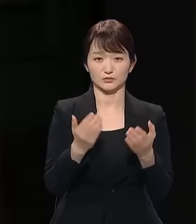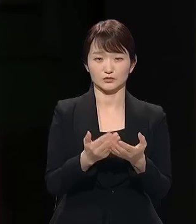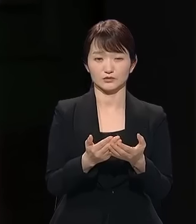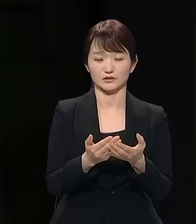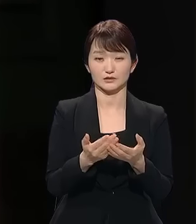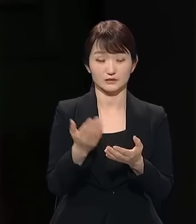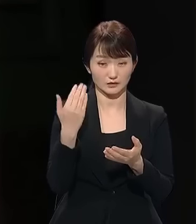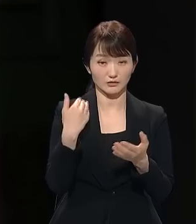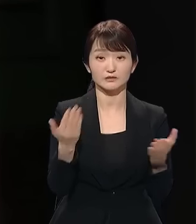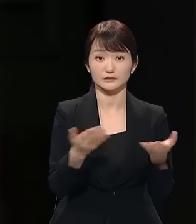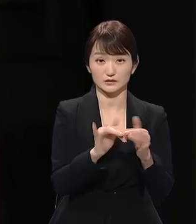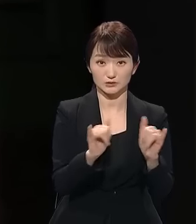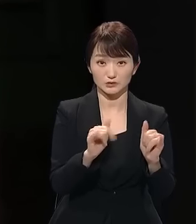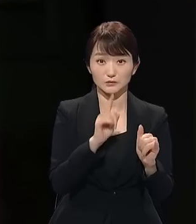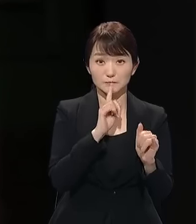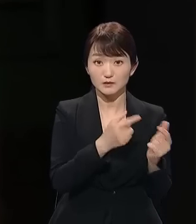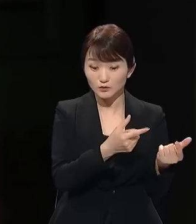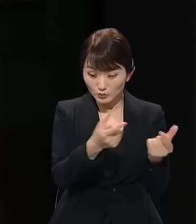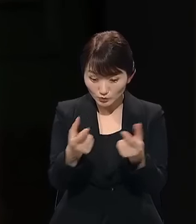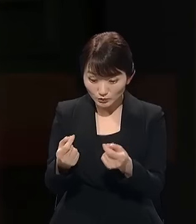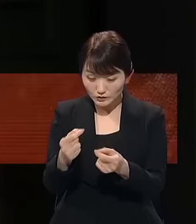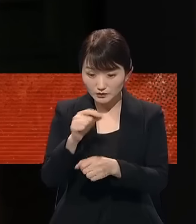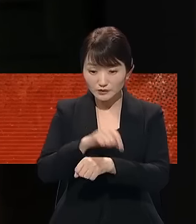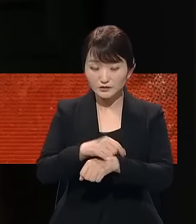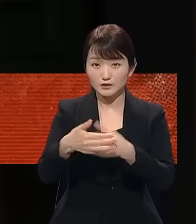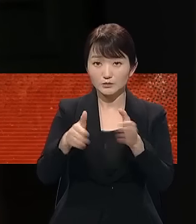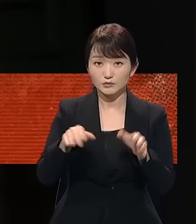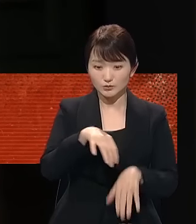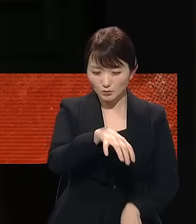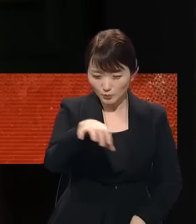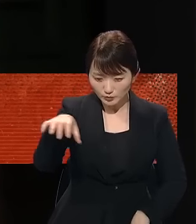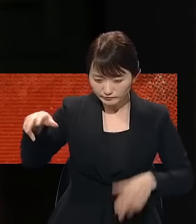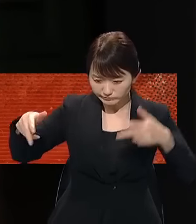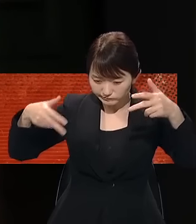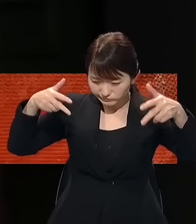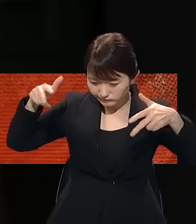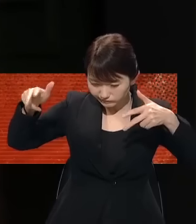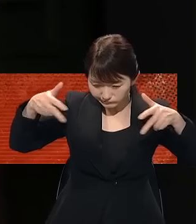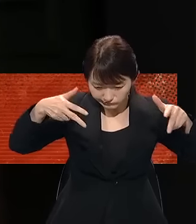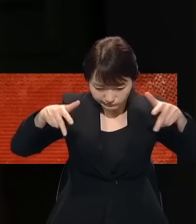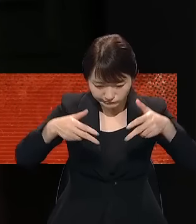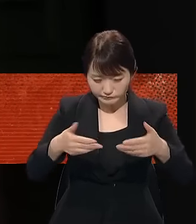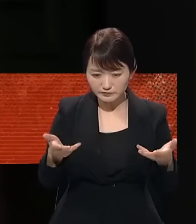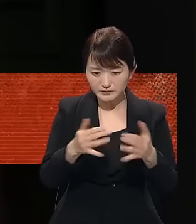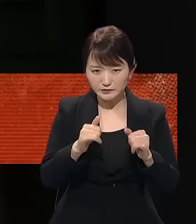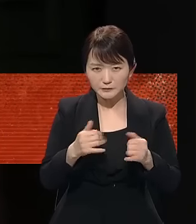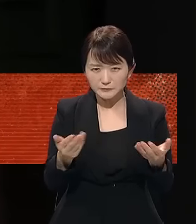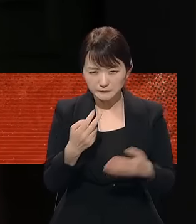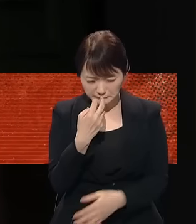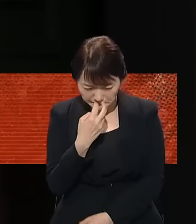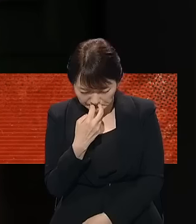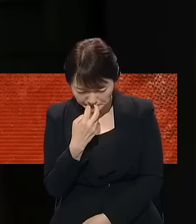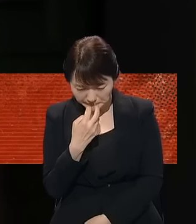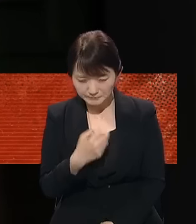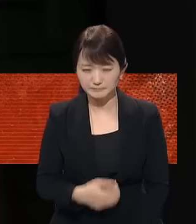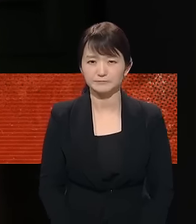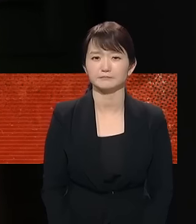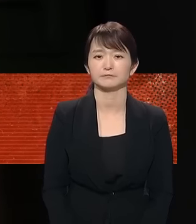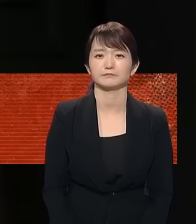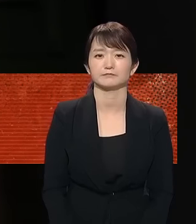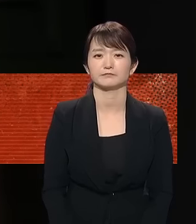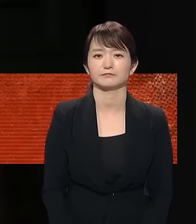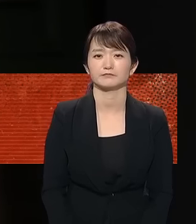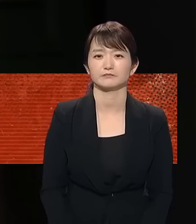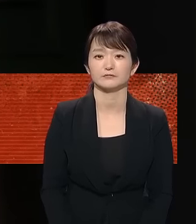공통적으로 이야기하는 게 바로 사무실 곳곳에 CCTV가 배치되어 있고 직원들의 근무를 감시한다는 내용이었습니다. 제보자인